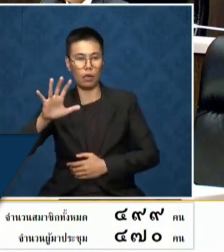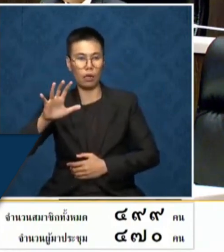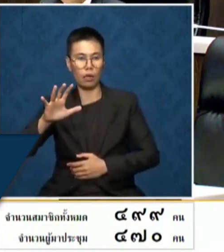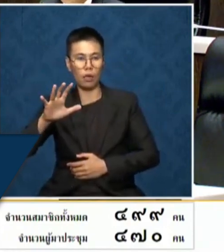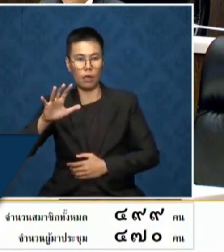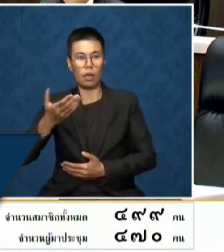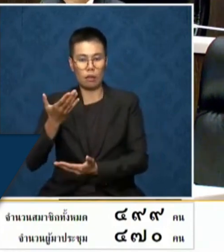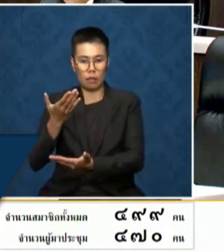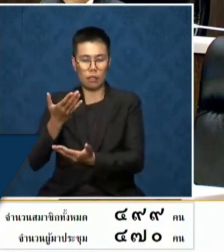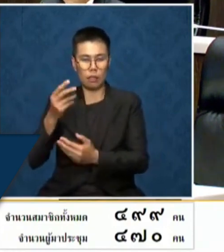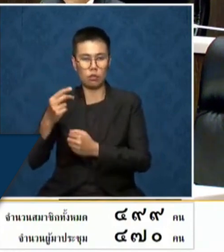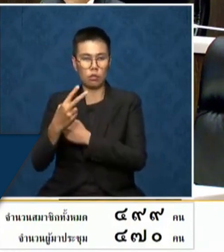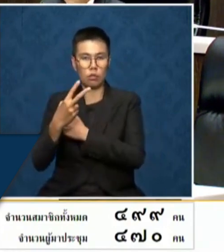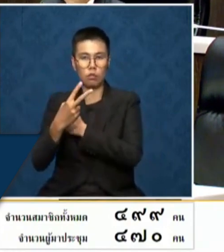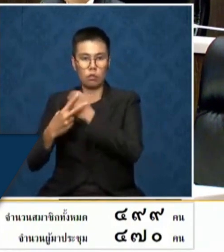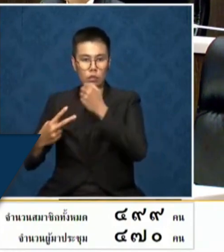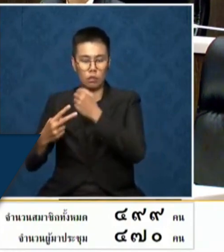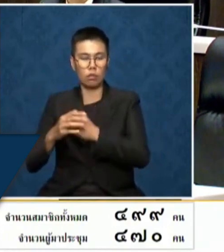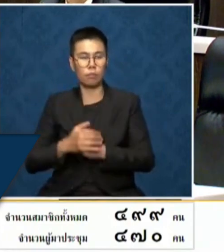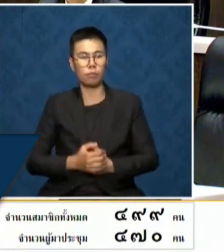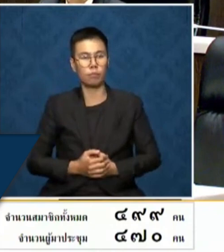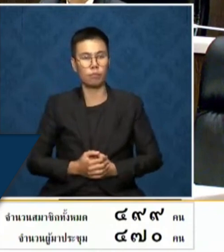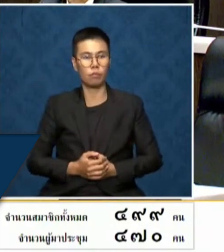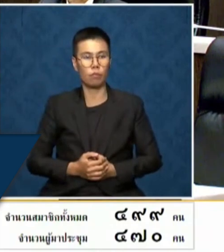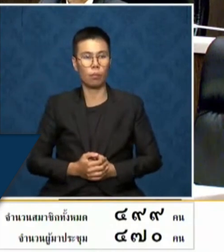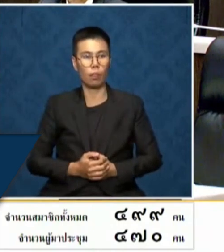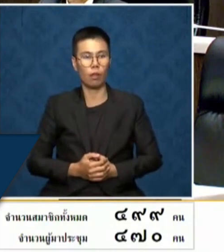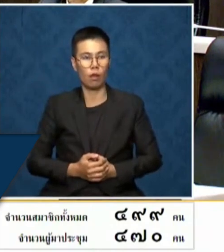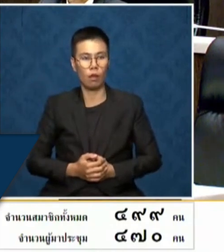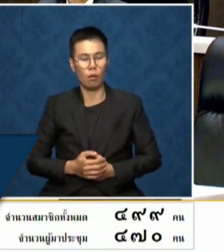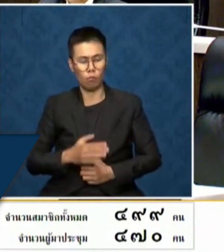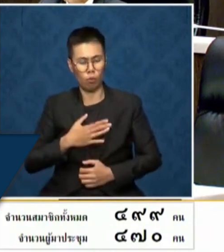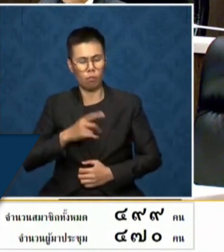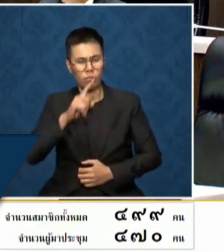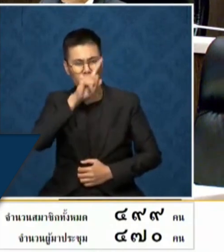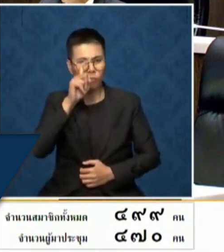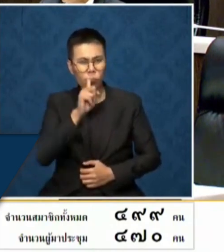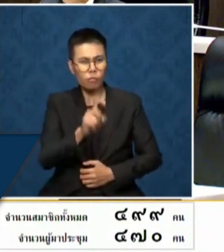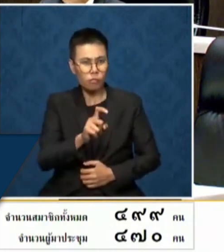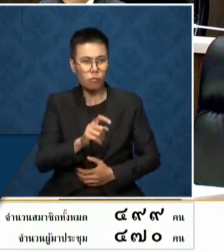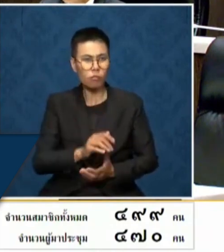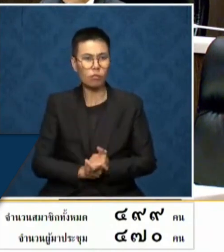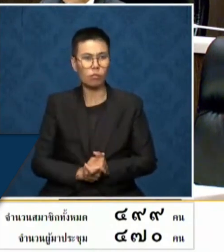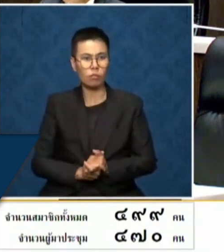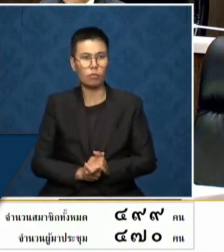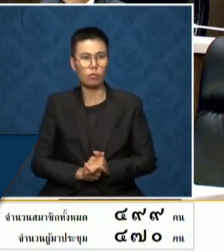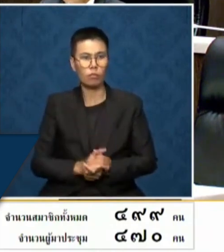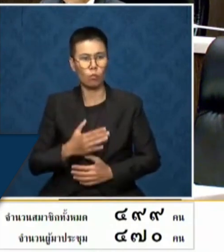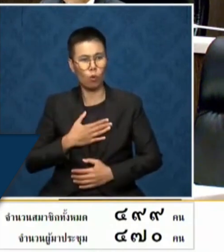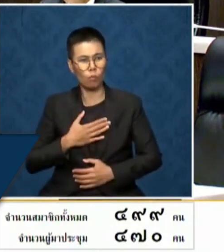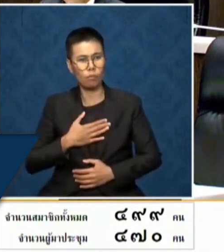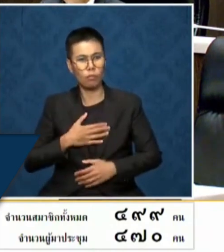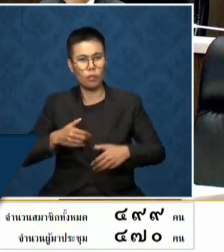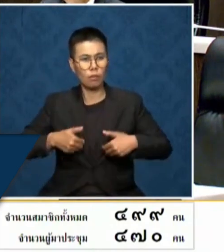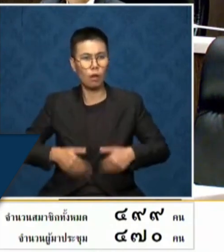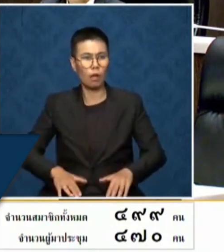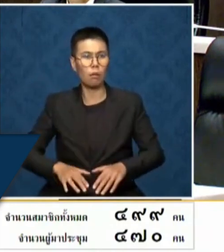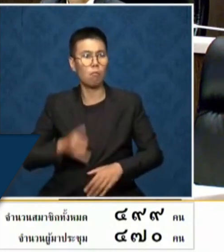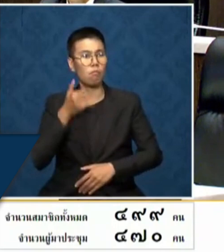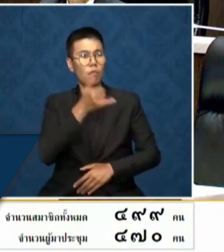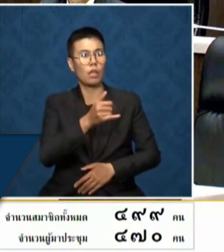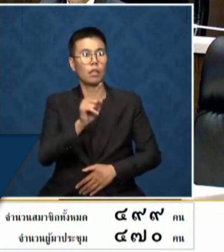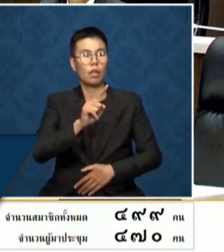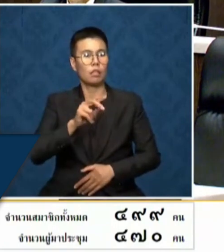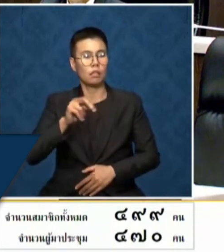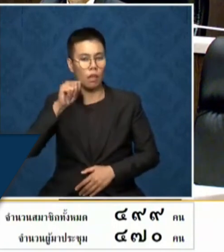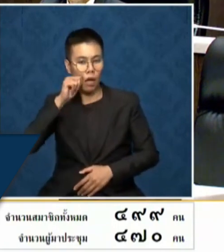ต่อขวดนะครับแล้วผมมองว่านะครับก็อดสงสัยไม่ได้ครับว่าอยู่ดีๆครับผมเกิดมาไปที่ไหนนะก็มี